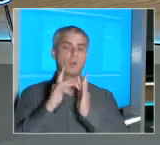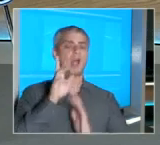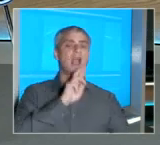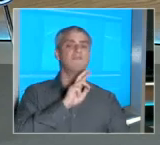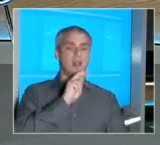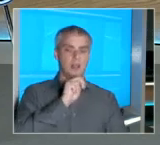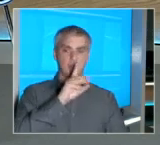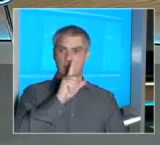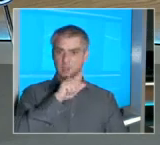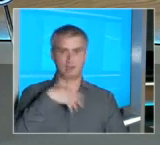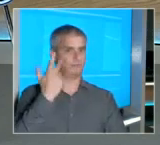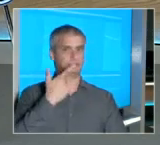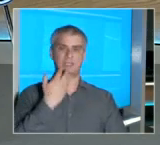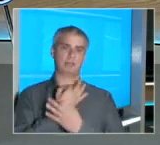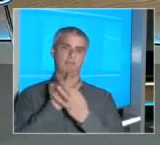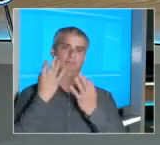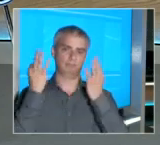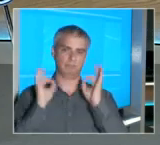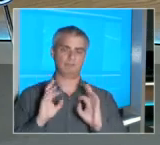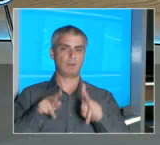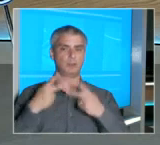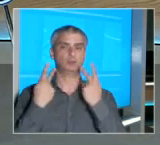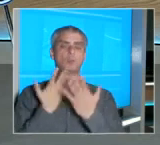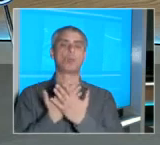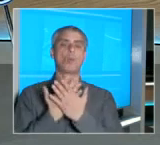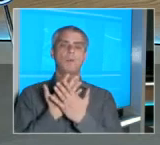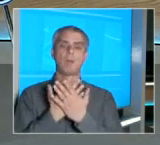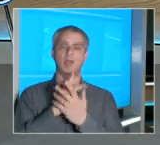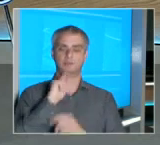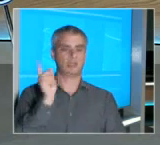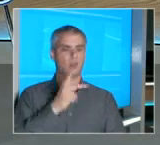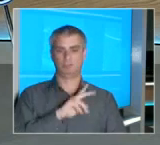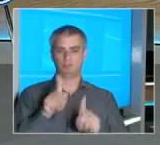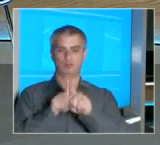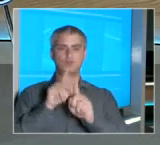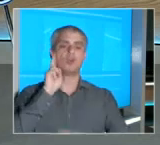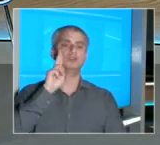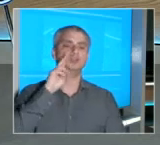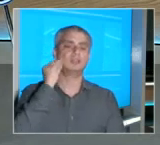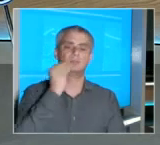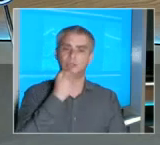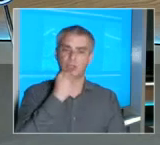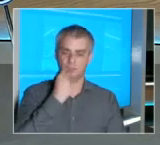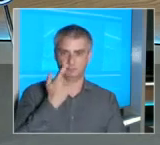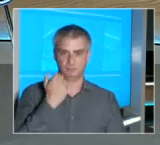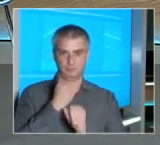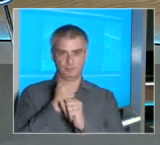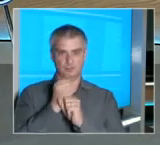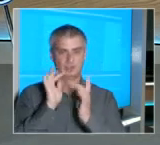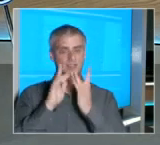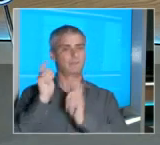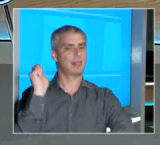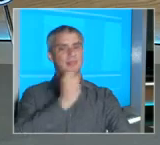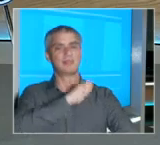נדל, וזו הולכת להיות קלאסיקה של ממש, מומלץ לכולם, אין כמו שישי אחר הצהריים בלהעביר מול טניס